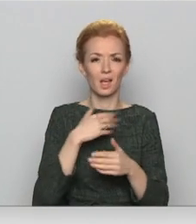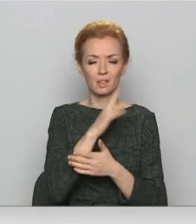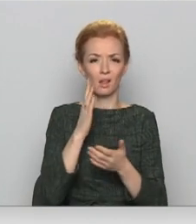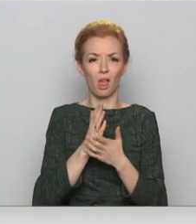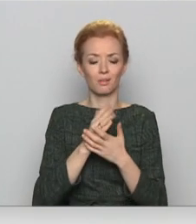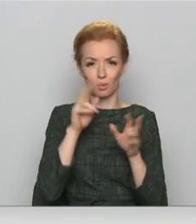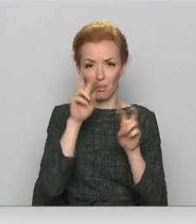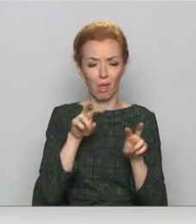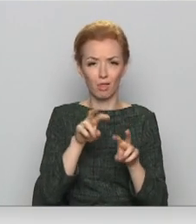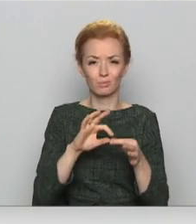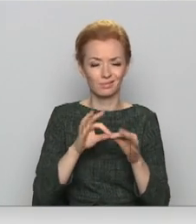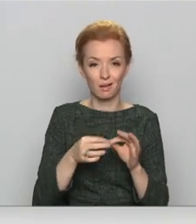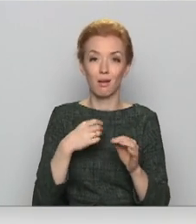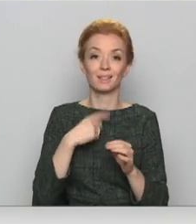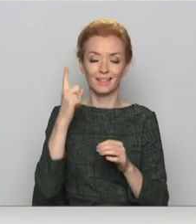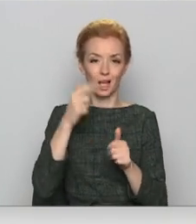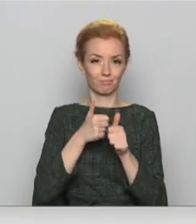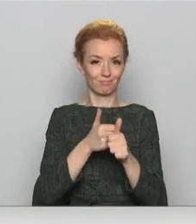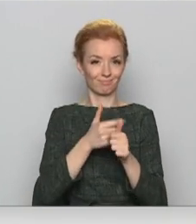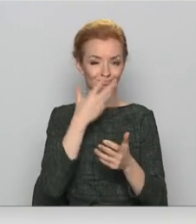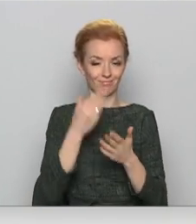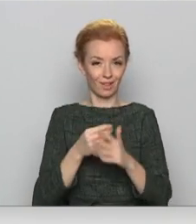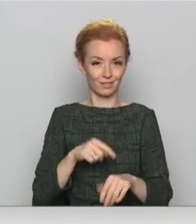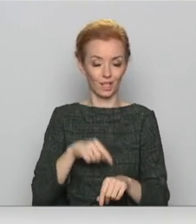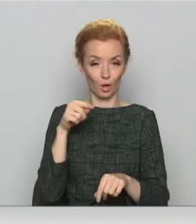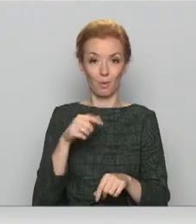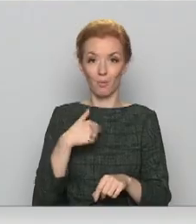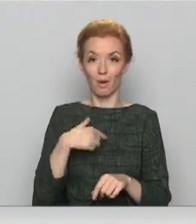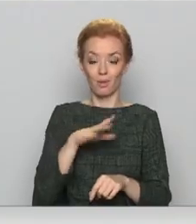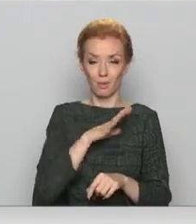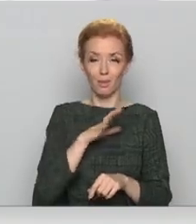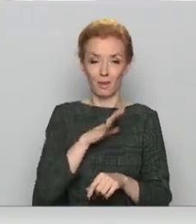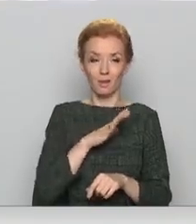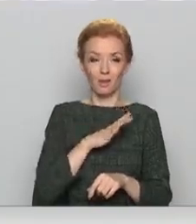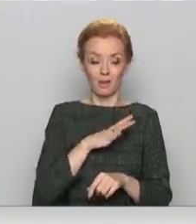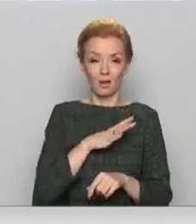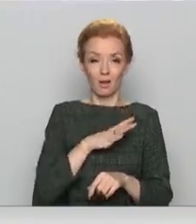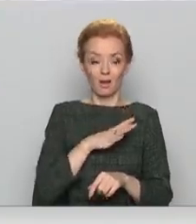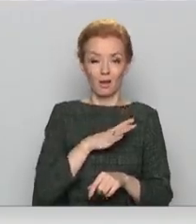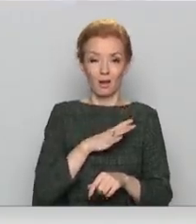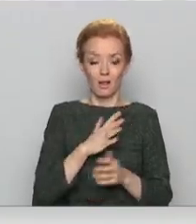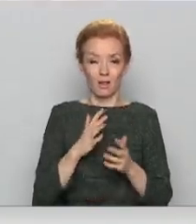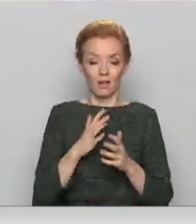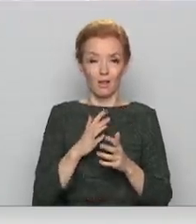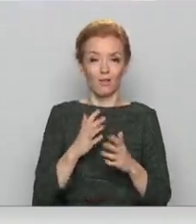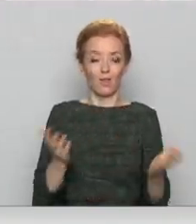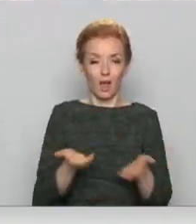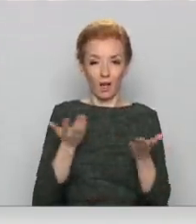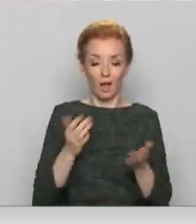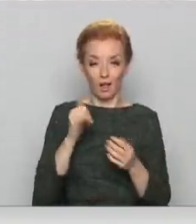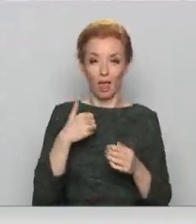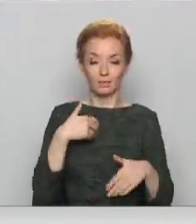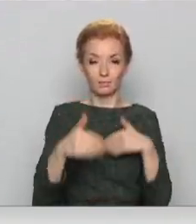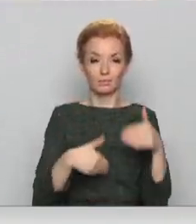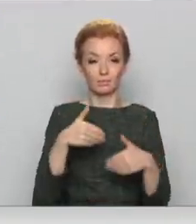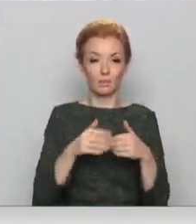no savām sajūtām, kā tas man ir bijis noteikti vielis. Un man pirmā vieglāk, ka es peldos no rītiem